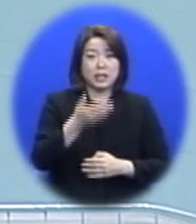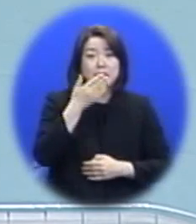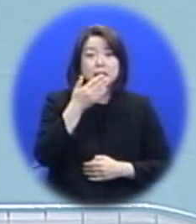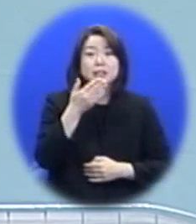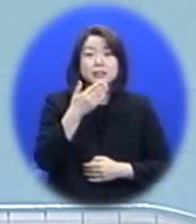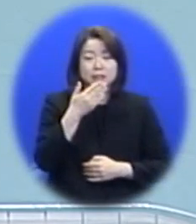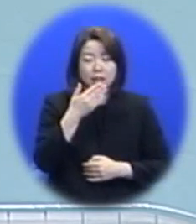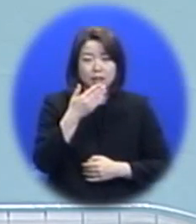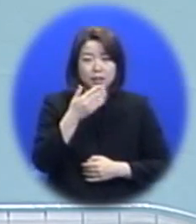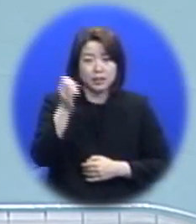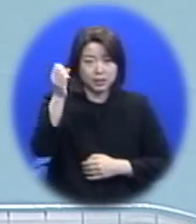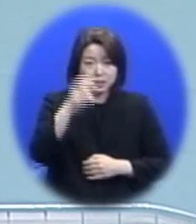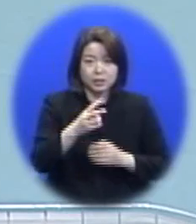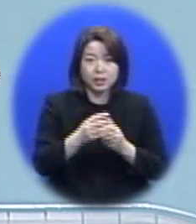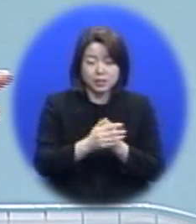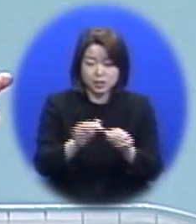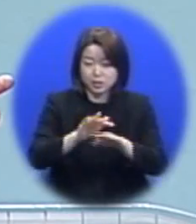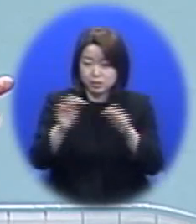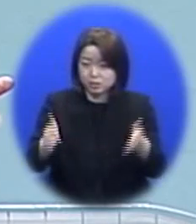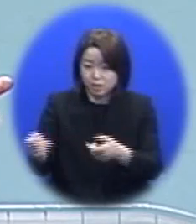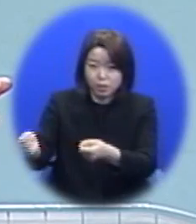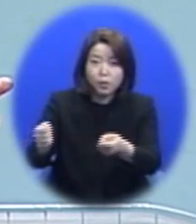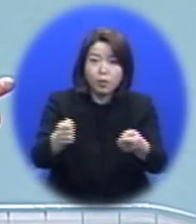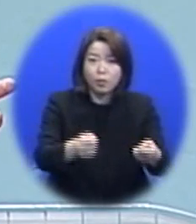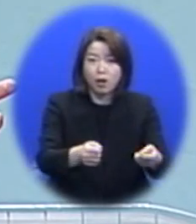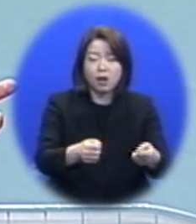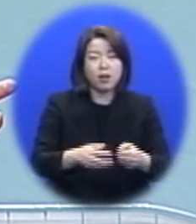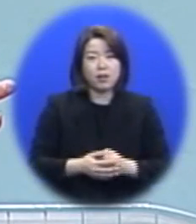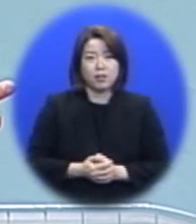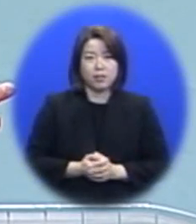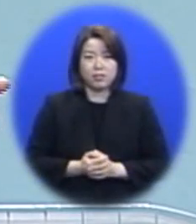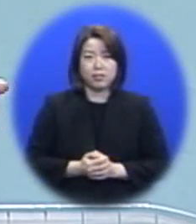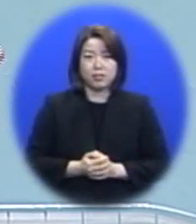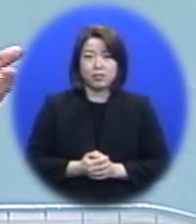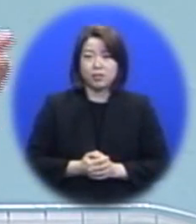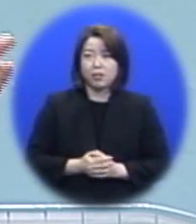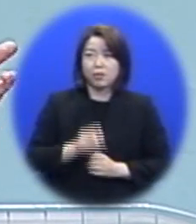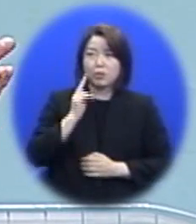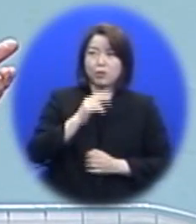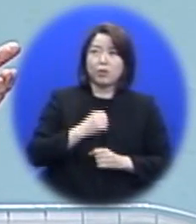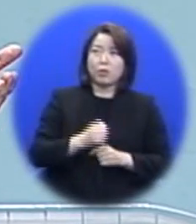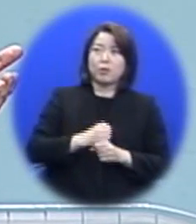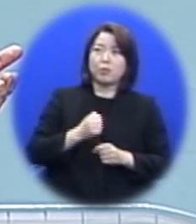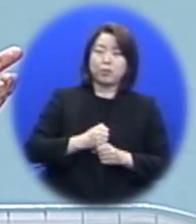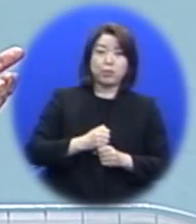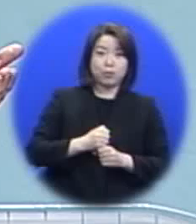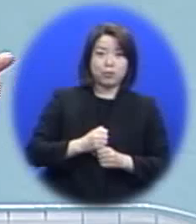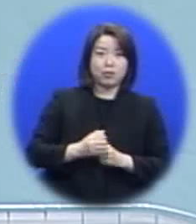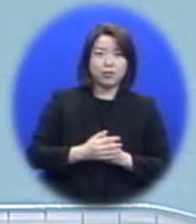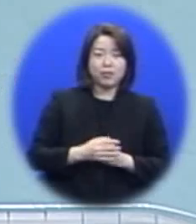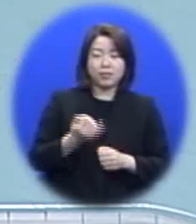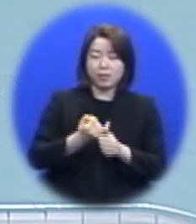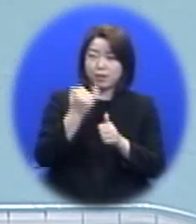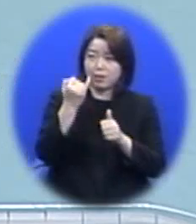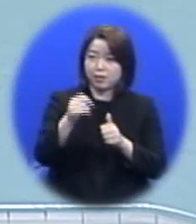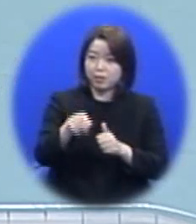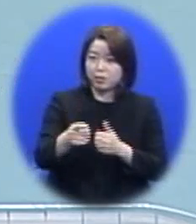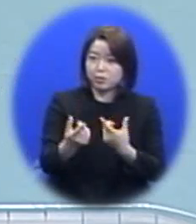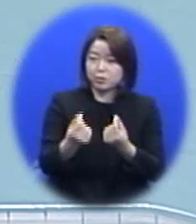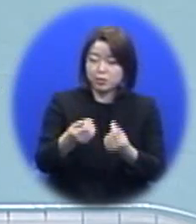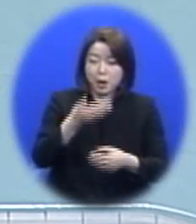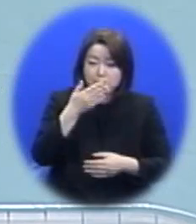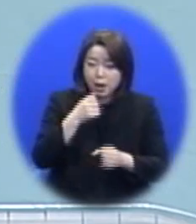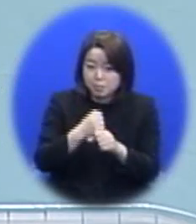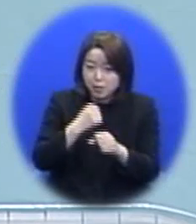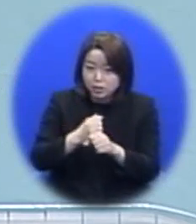식사하세요. 다시 상을 차려오는 거예요. 너무 당황스럽더래요. 아내가 그렇게 밥을